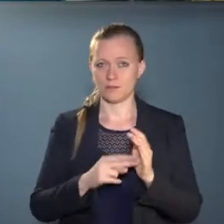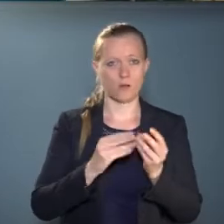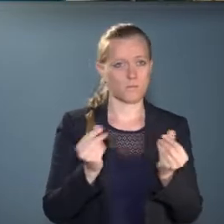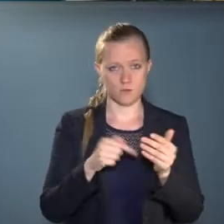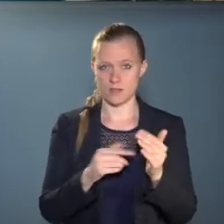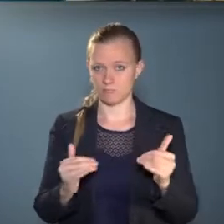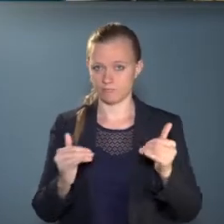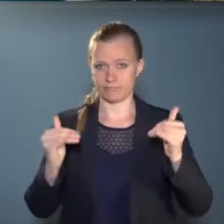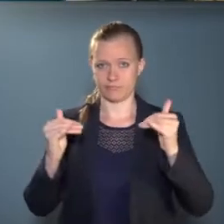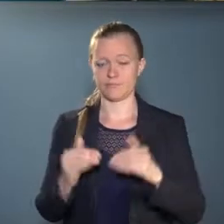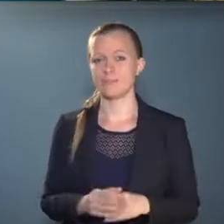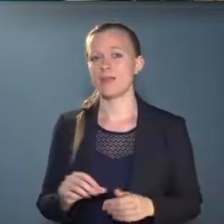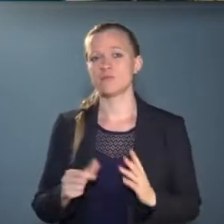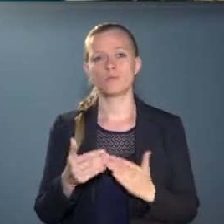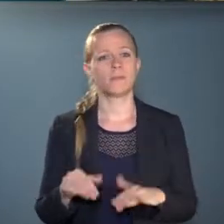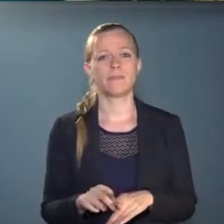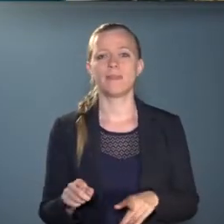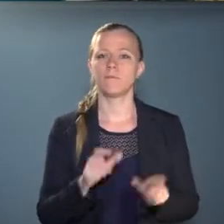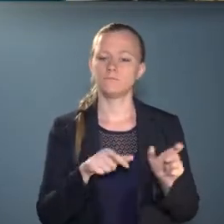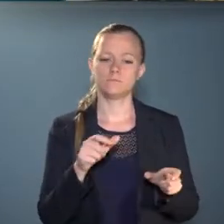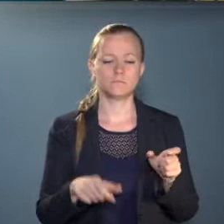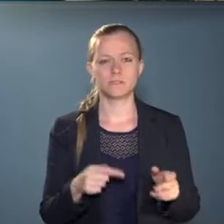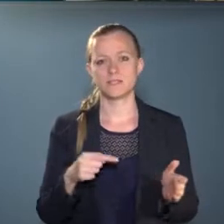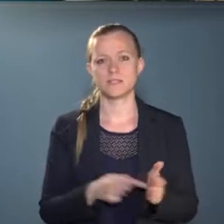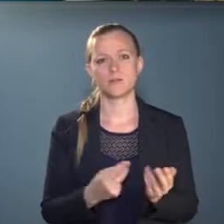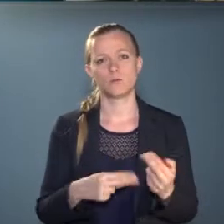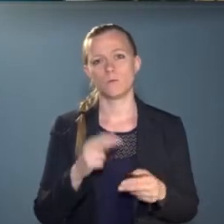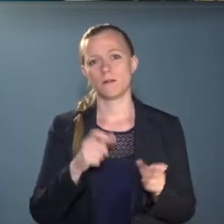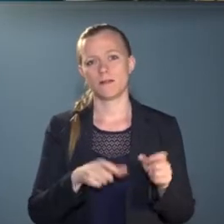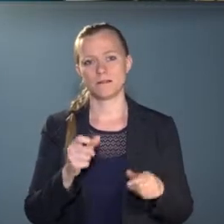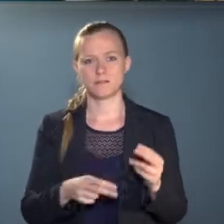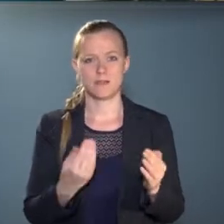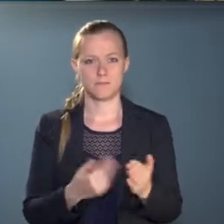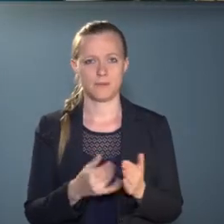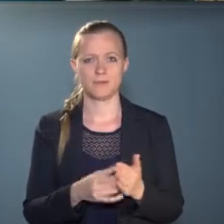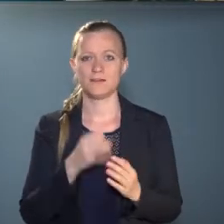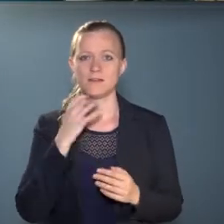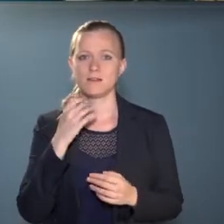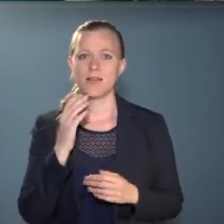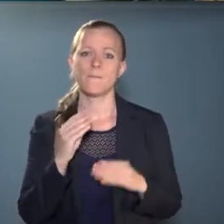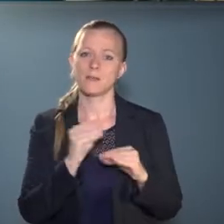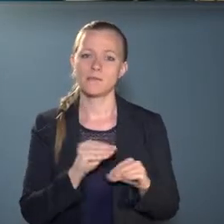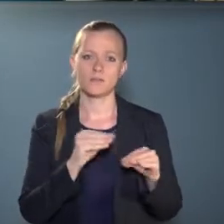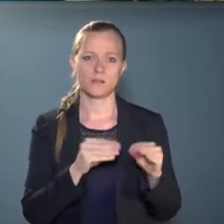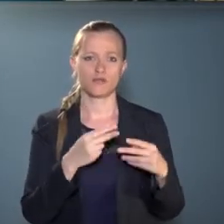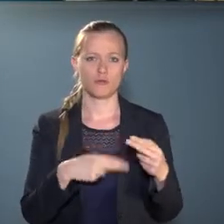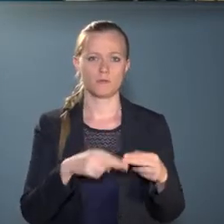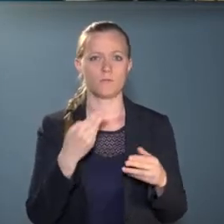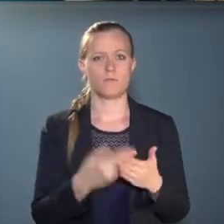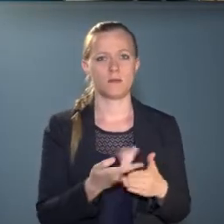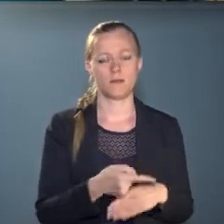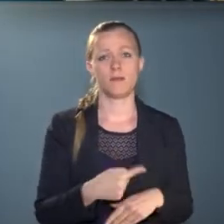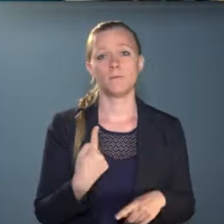Hát elsősorban nem a állományfejlesztés a célunk, legalábbis létszámában, hanem inkább képzettségben,